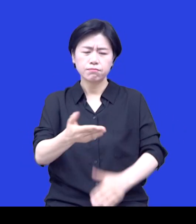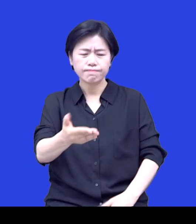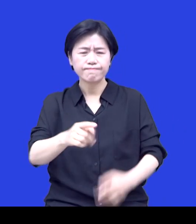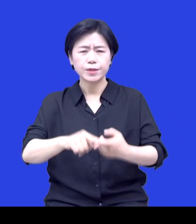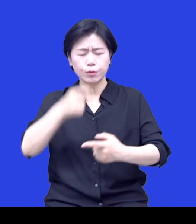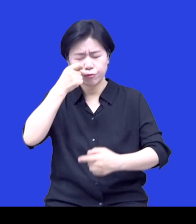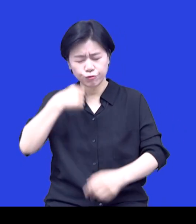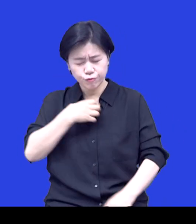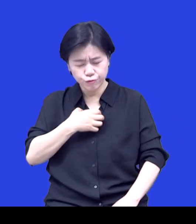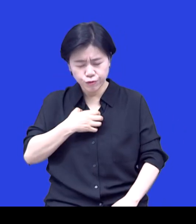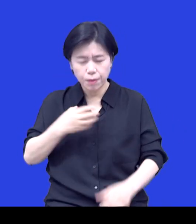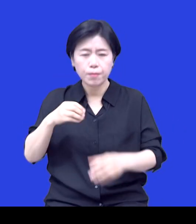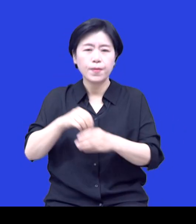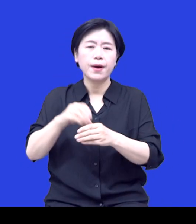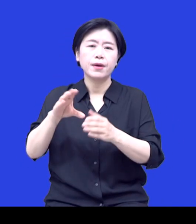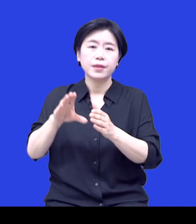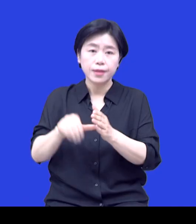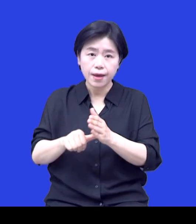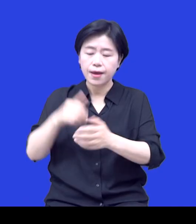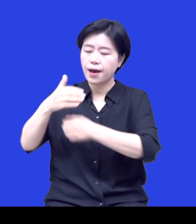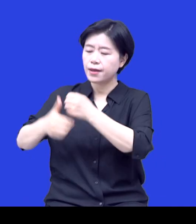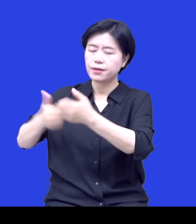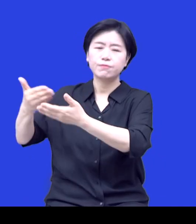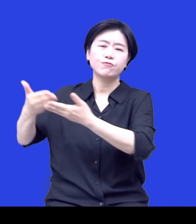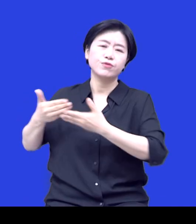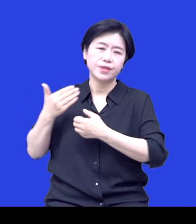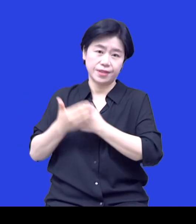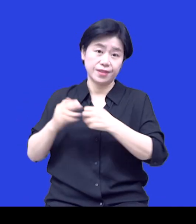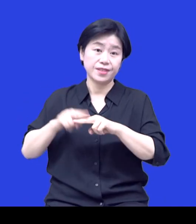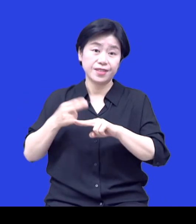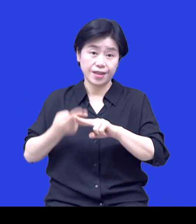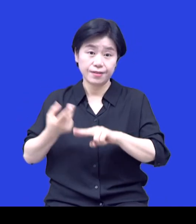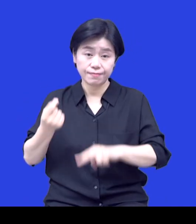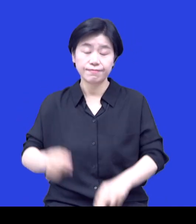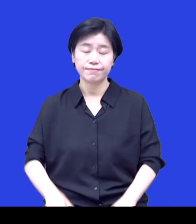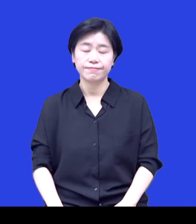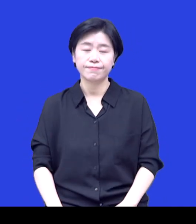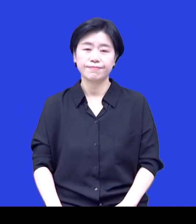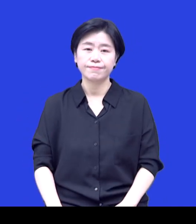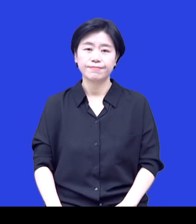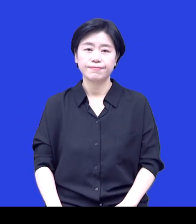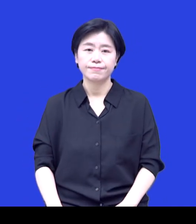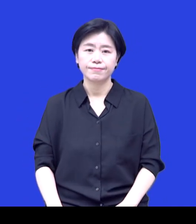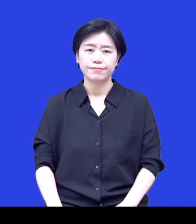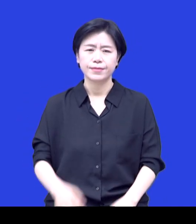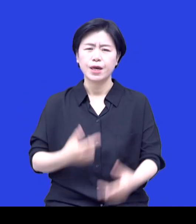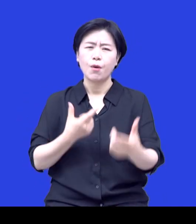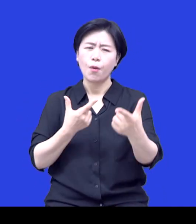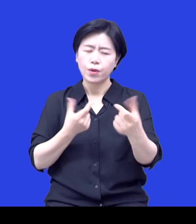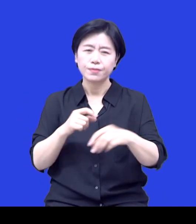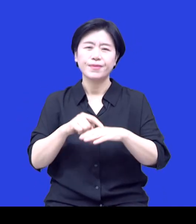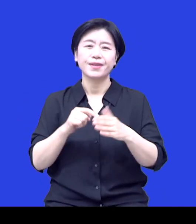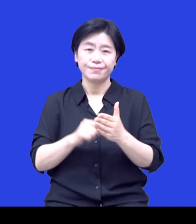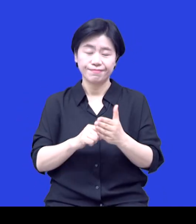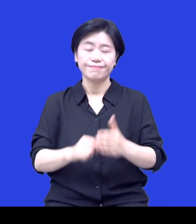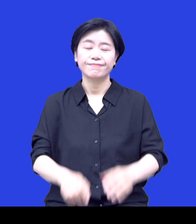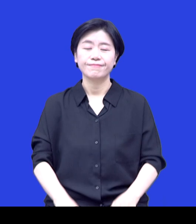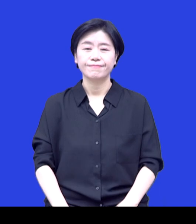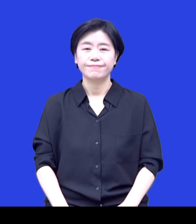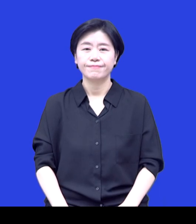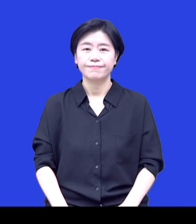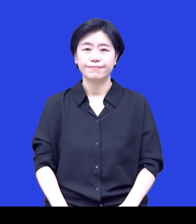아프니까 사람들이 얼마나 아플까 생각을 하게 되고 그 마음 속에 하나님이 능력을 부어주시는 거예요.